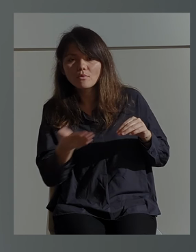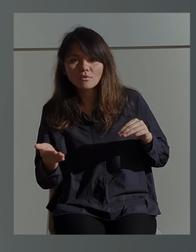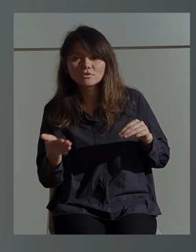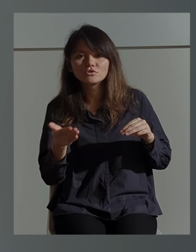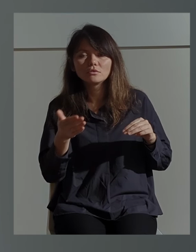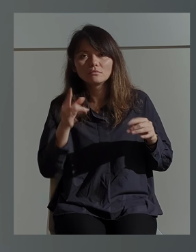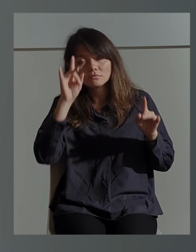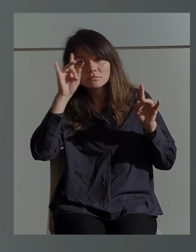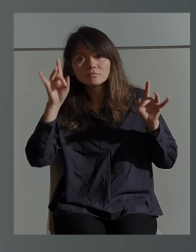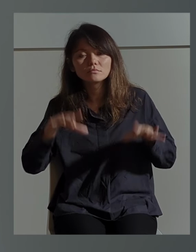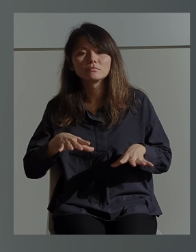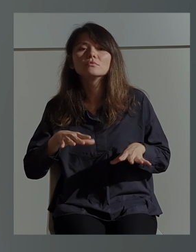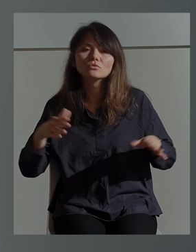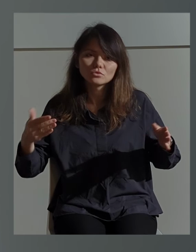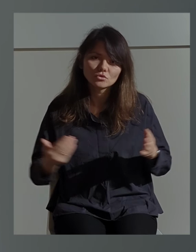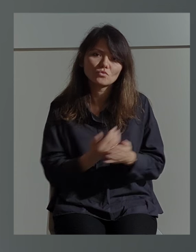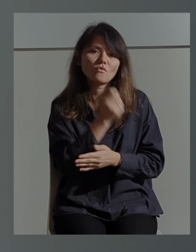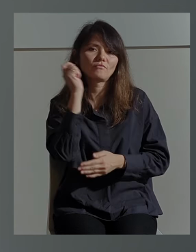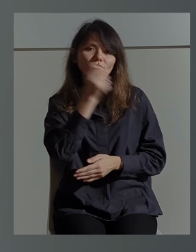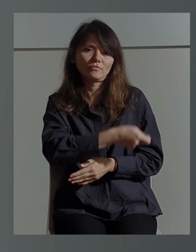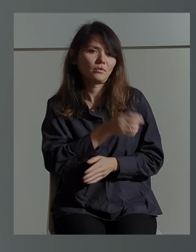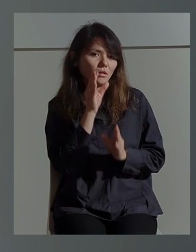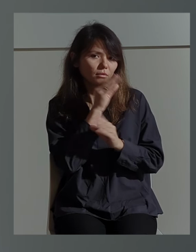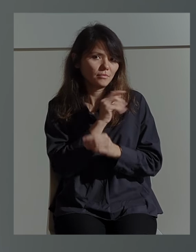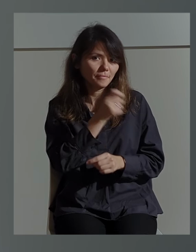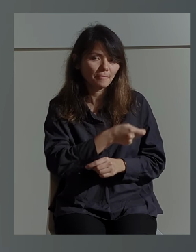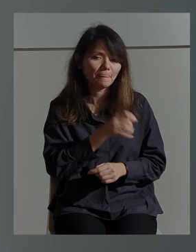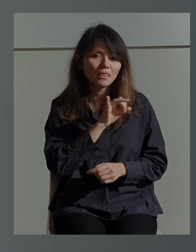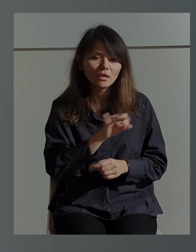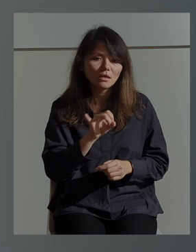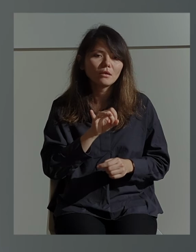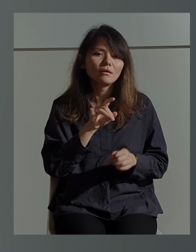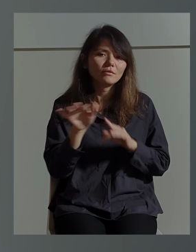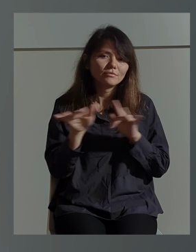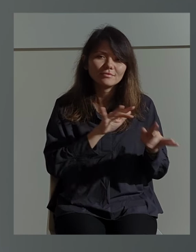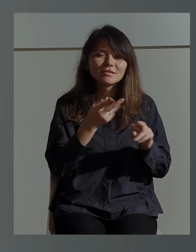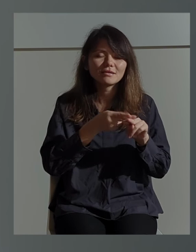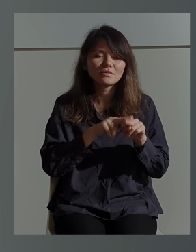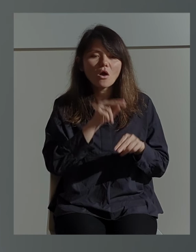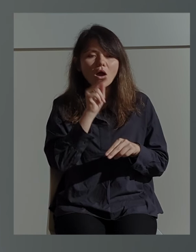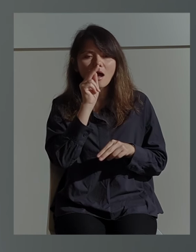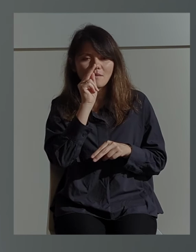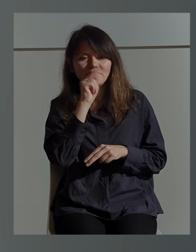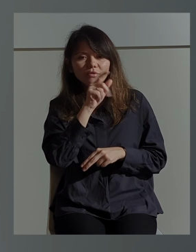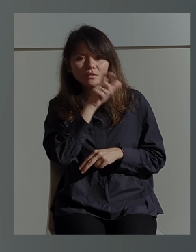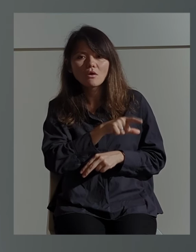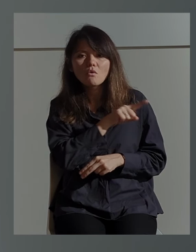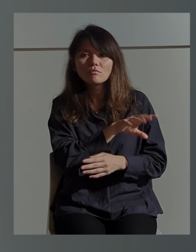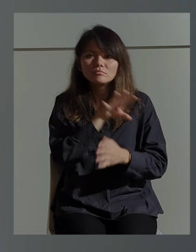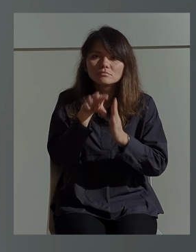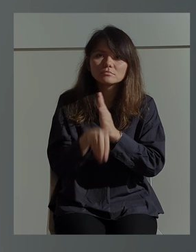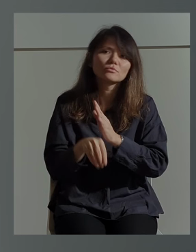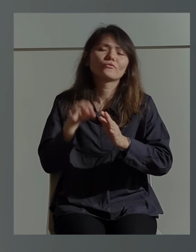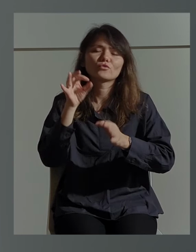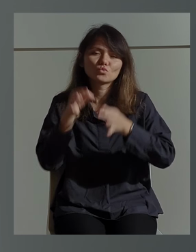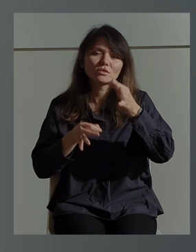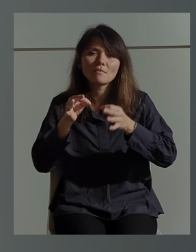непредвиденный момент Они снова могут быть ему предъявлены и Волокита при которой обвиняемый ввязываться в процесс судебного